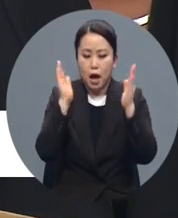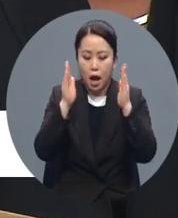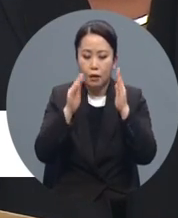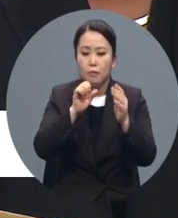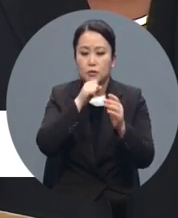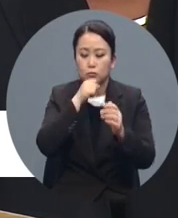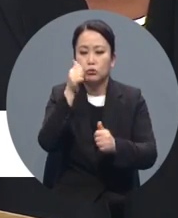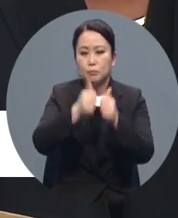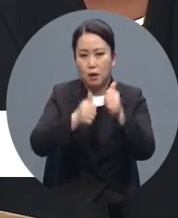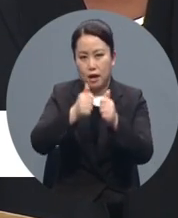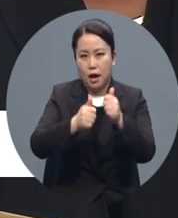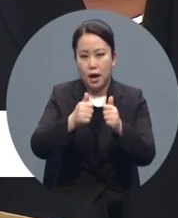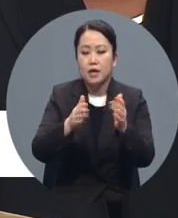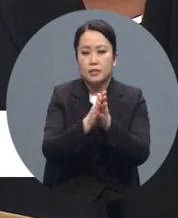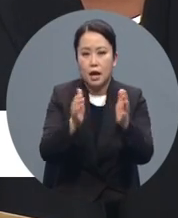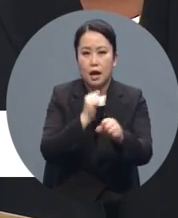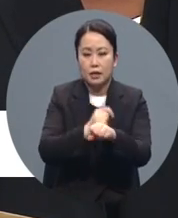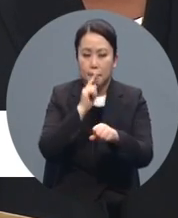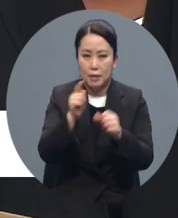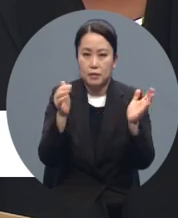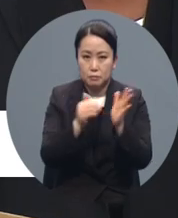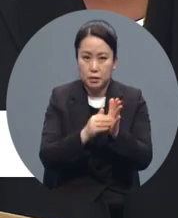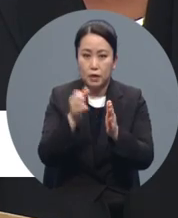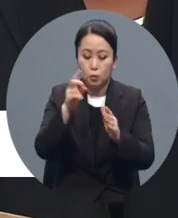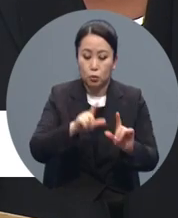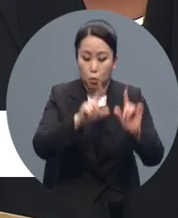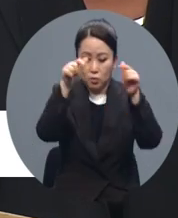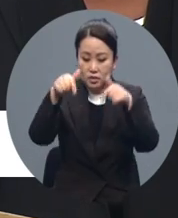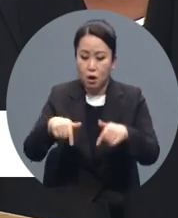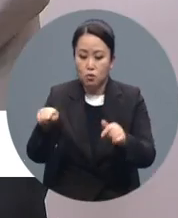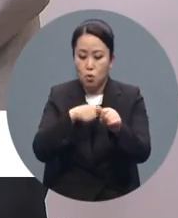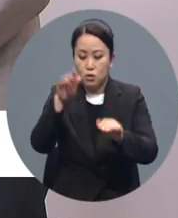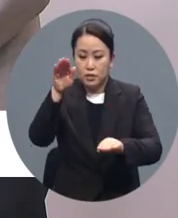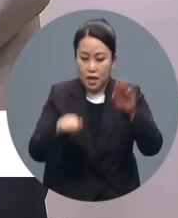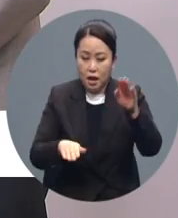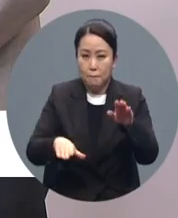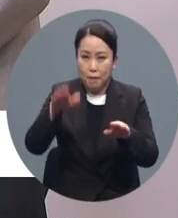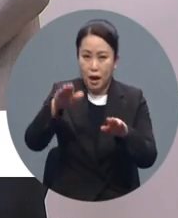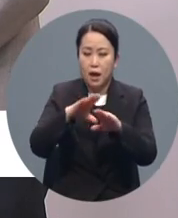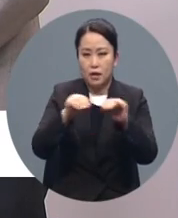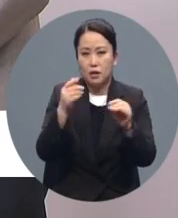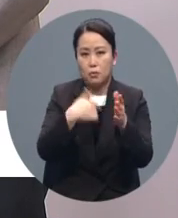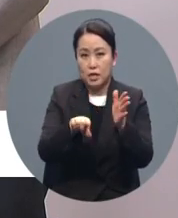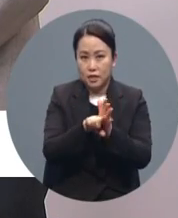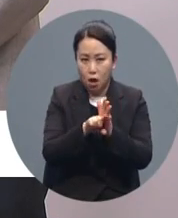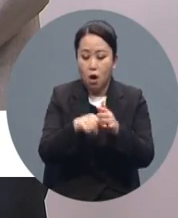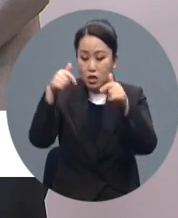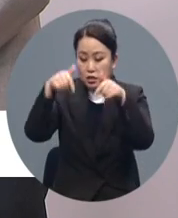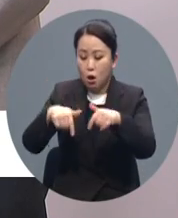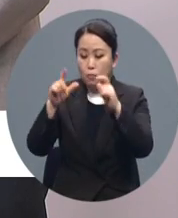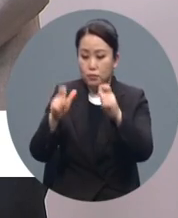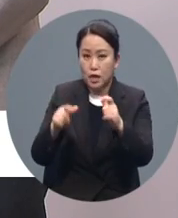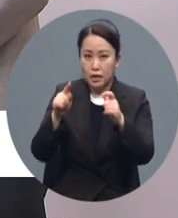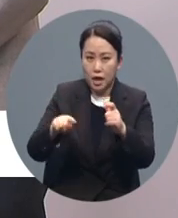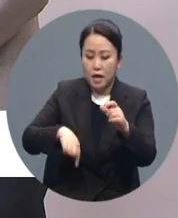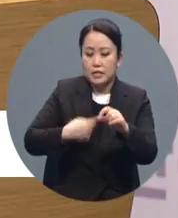실시하겠다고 공약했습니다. 또 동서교육격차 해소를 위해 서부산권 자사고 특목고 설립과